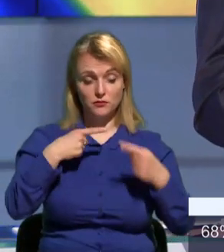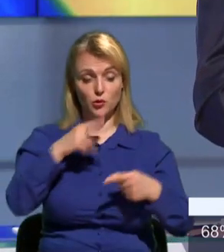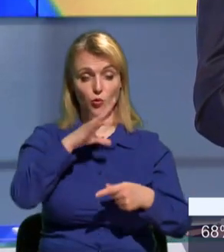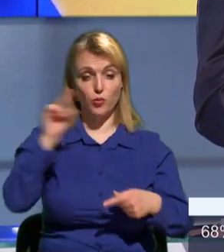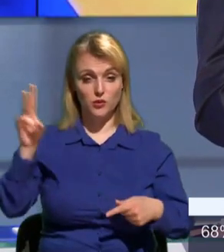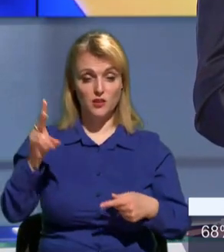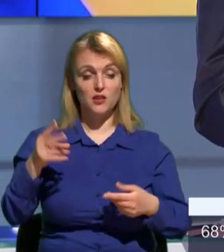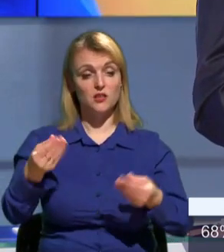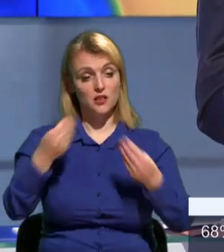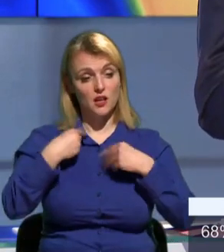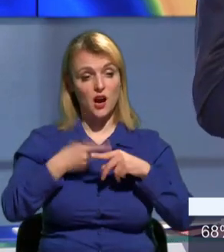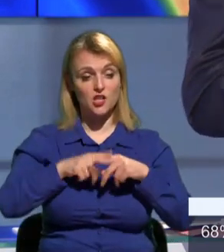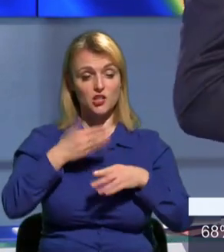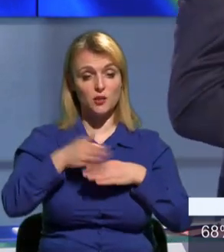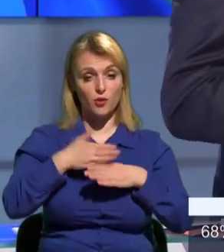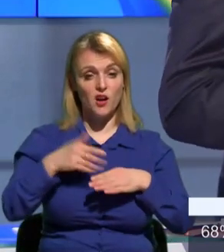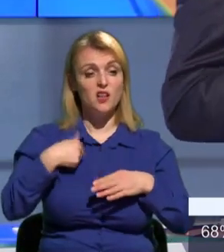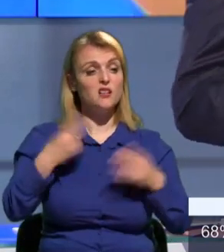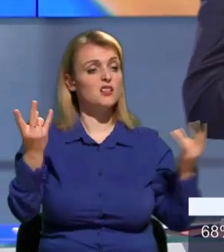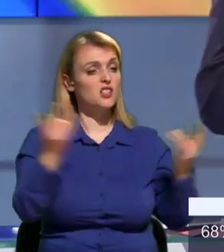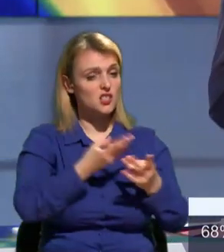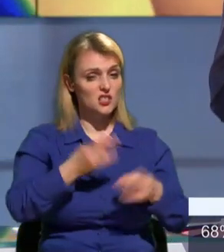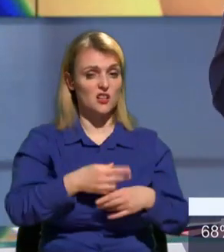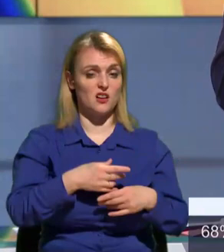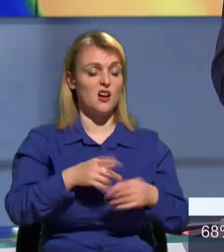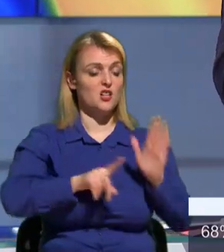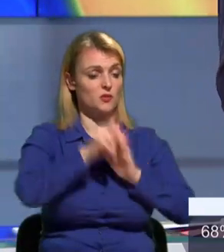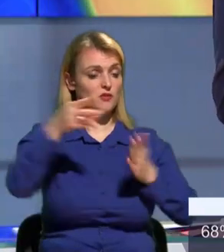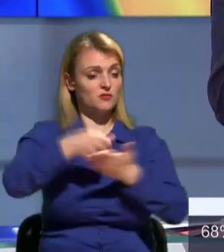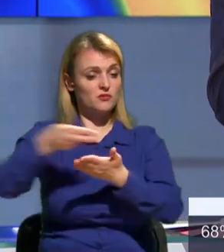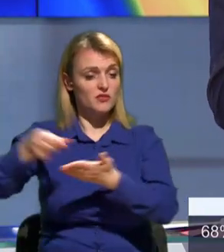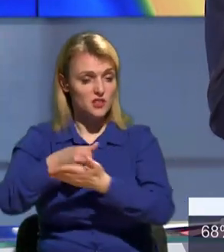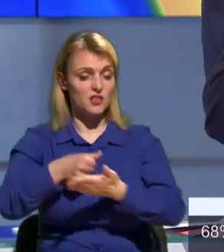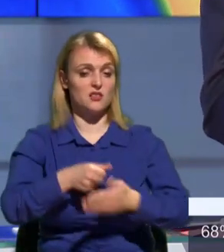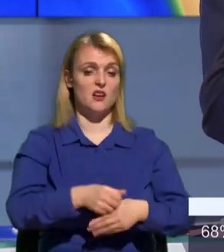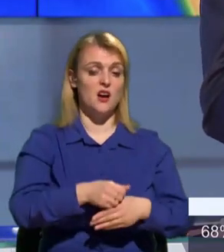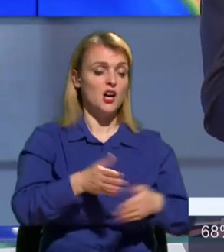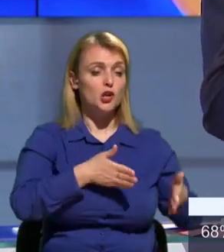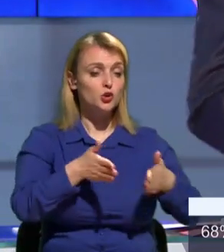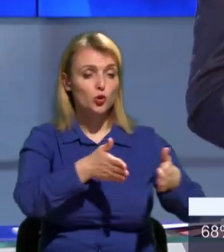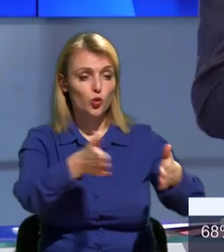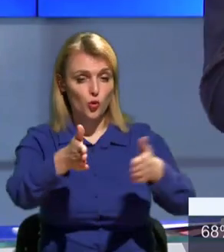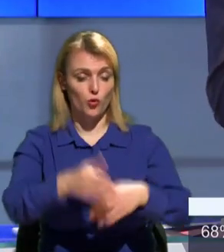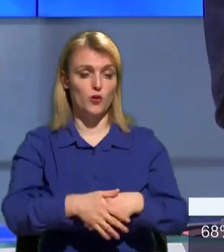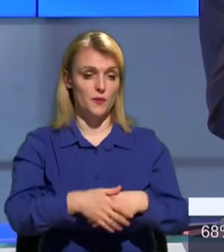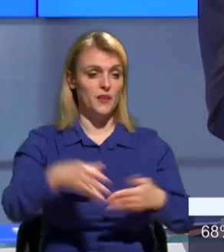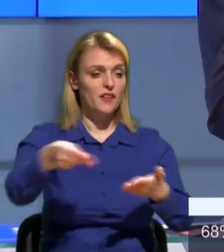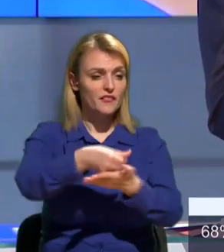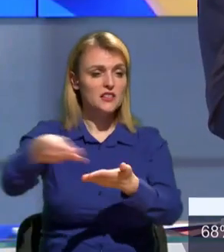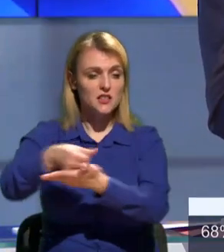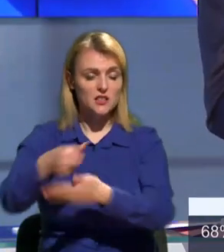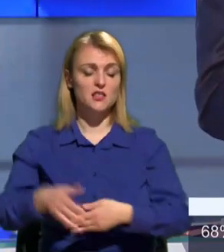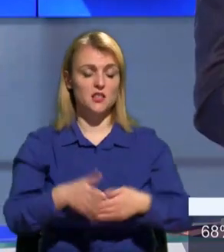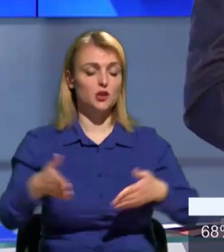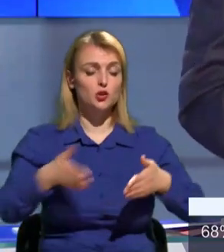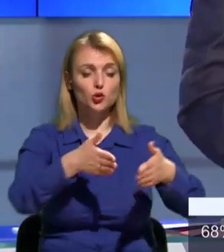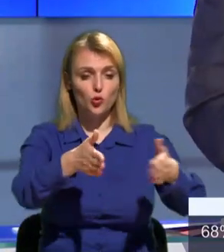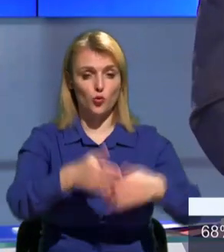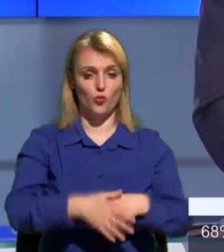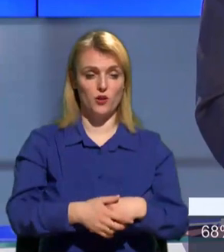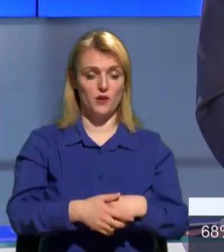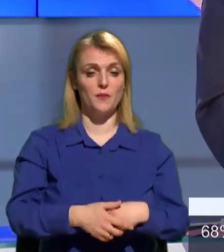acest împrumut. El este necesar pentru a veni cu investiții în drumuri pentru anul viitor. Investiții mai ambițioase. Noi în